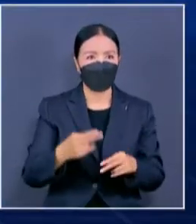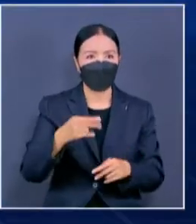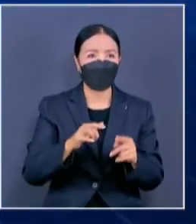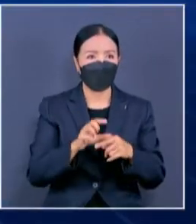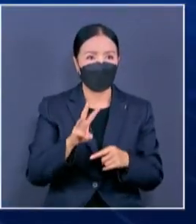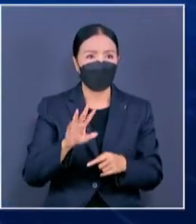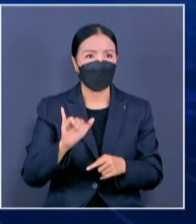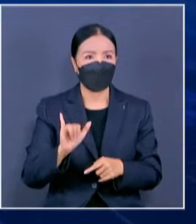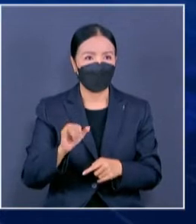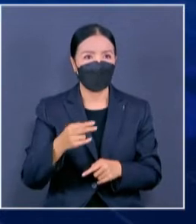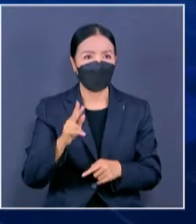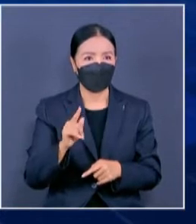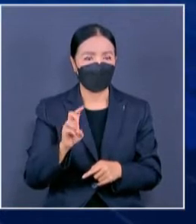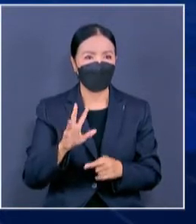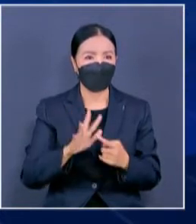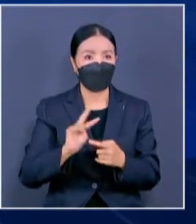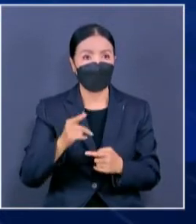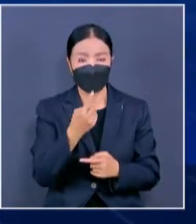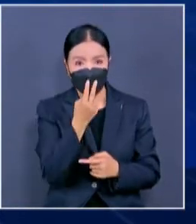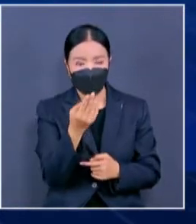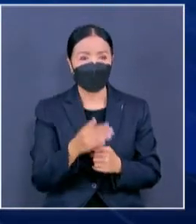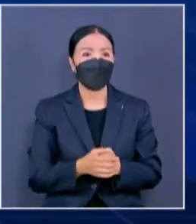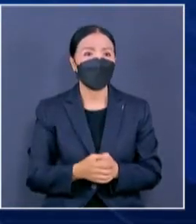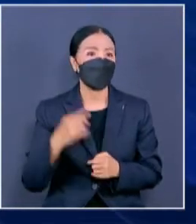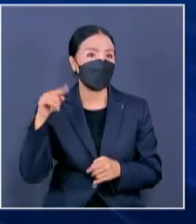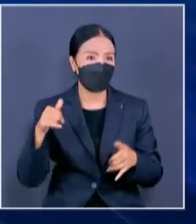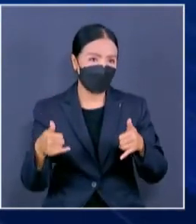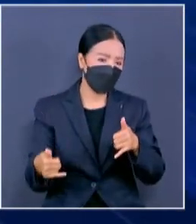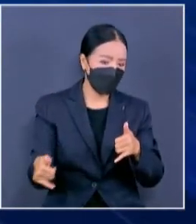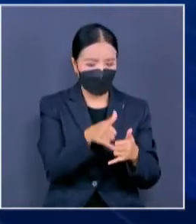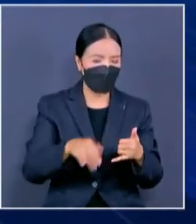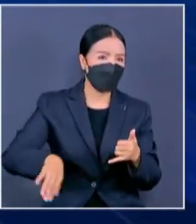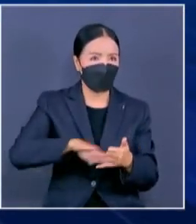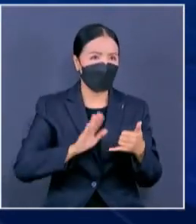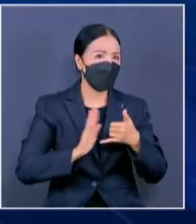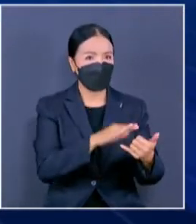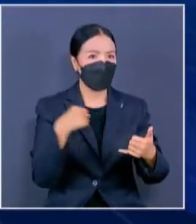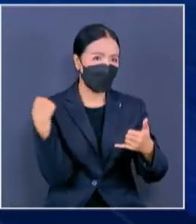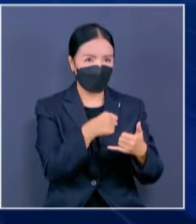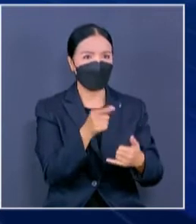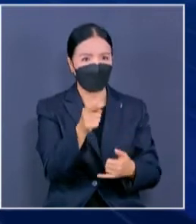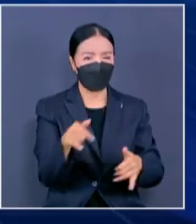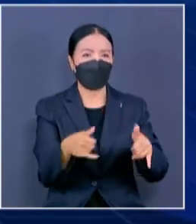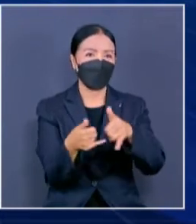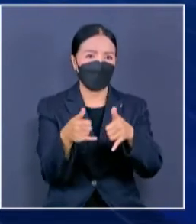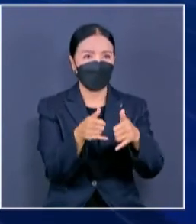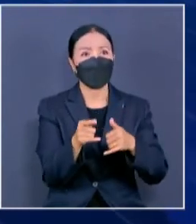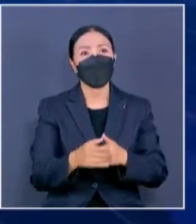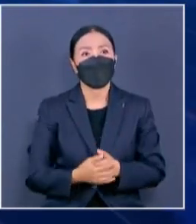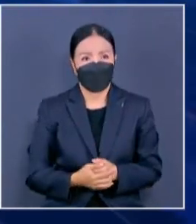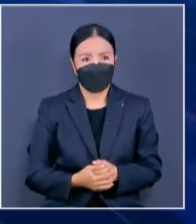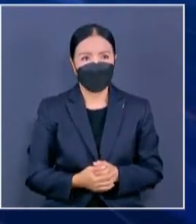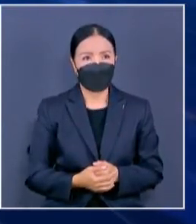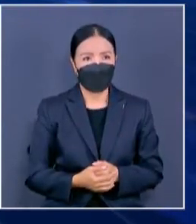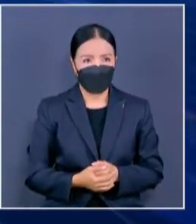งเกิดการทะเลาะวิวาทเกิดขึ้นปรากฏเป็นคลิปวิดีโอที่หญิงสาวกำลังทั้งเตะถีบต่อยชายหนุ่มคู่กรณีซึ่งหลังจาก